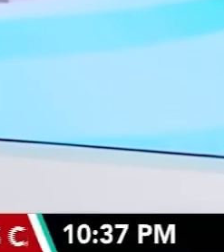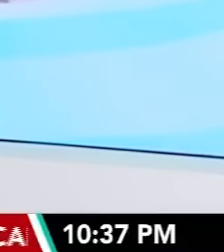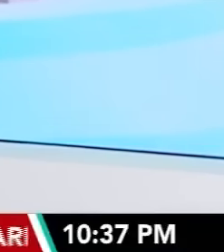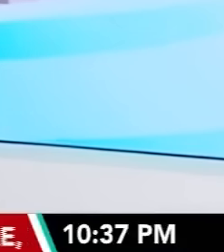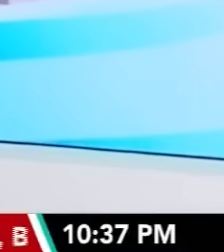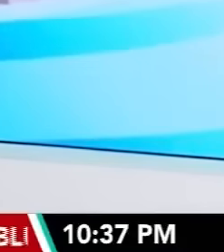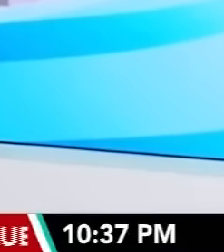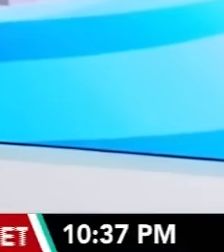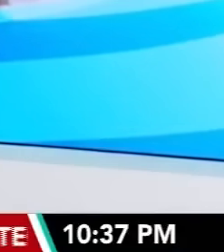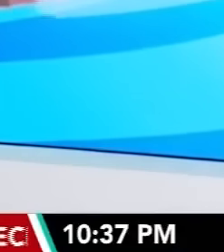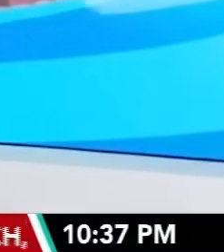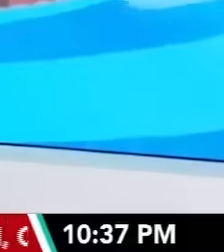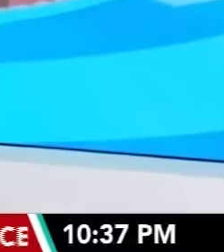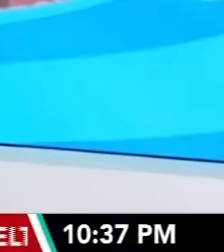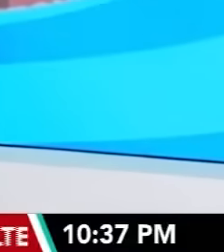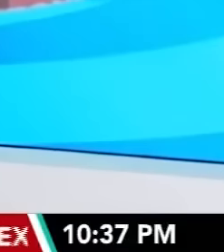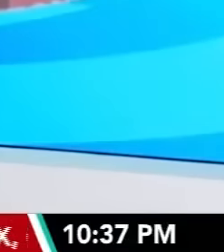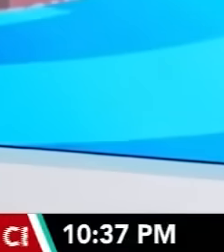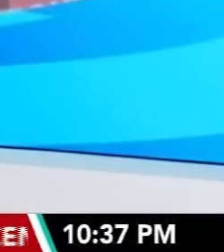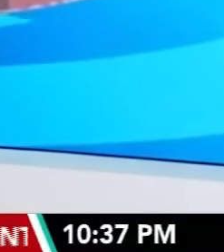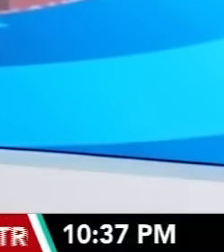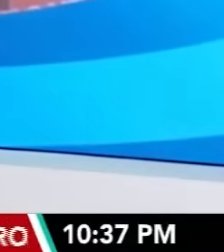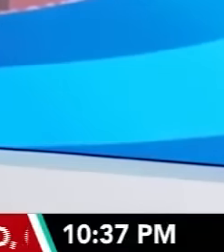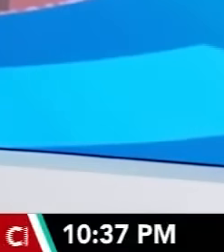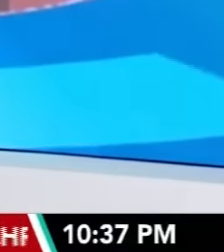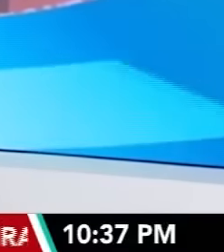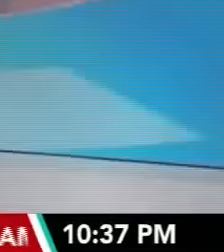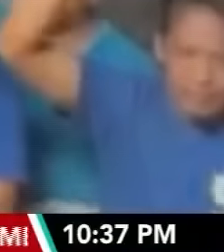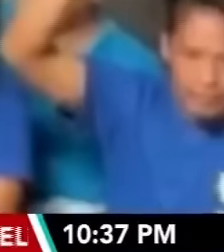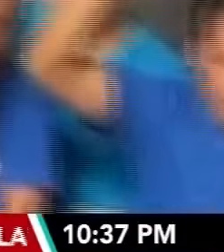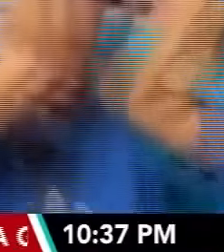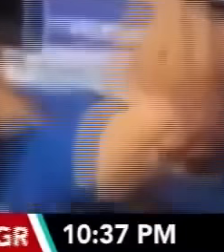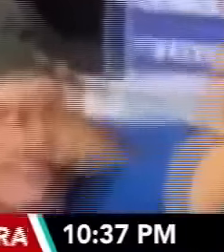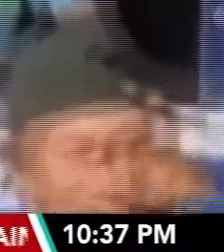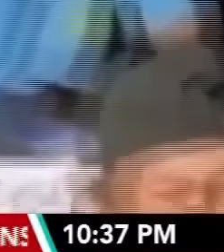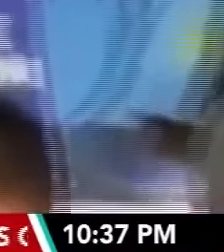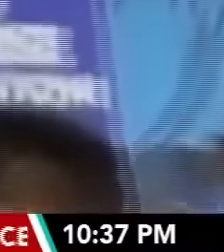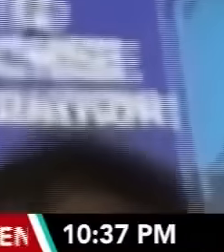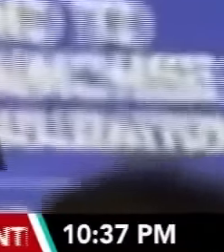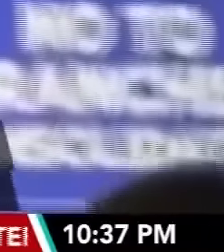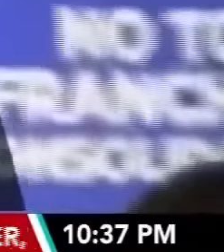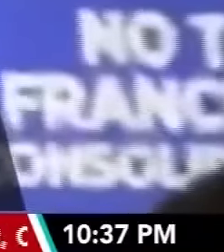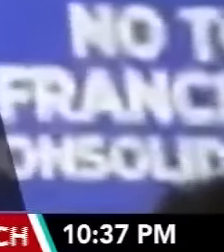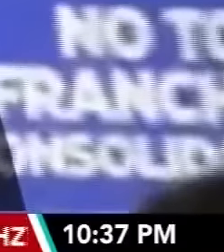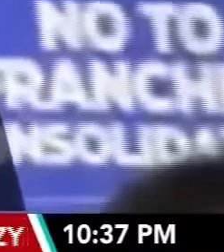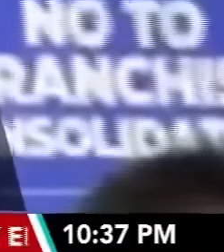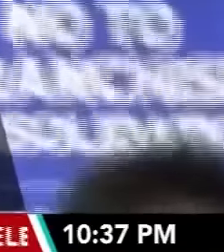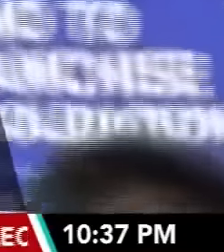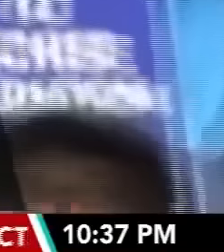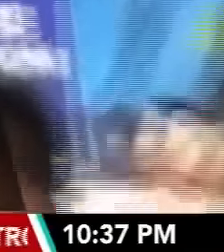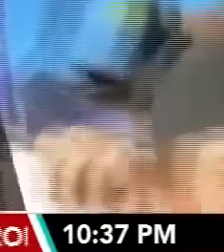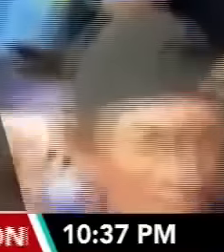ng 2 na tigil pasada ang grupong piston. Isasagawa yan sa December 14 hanggang 15